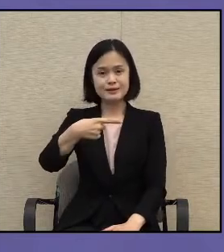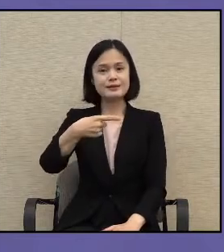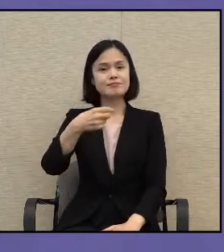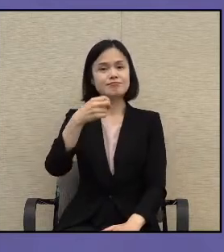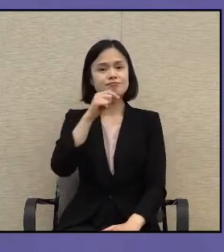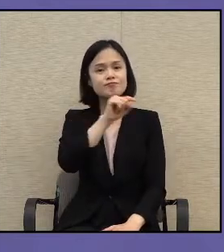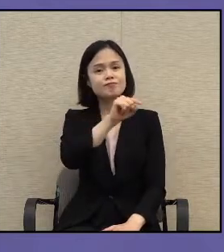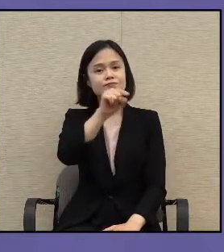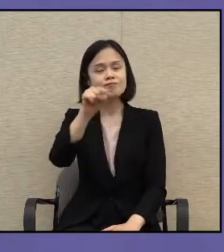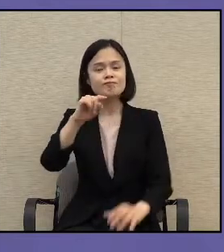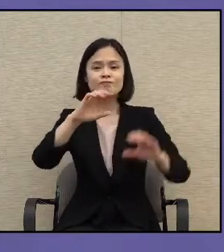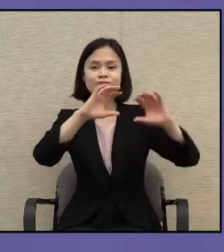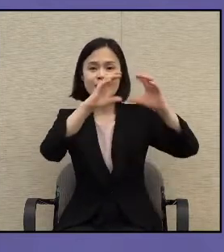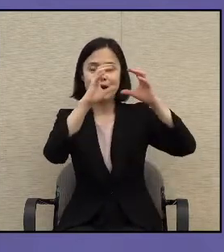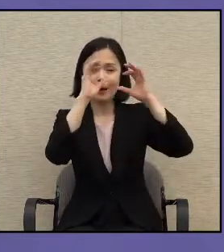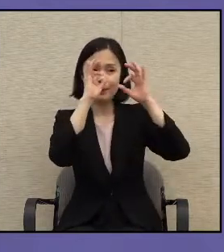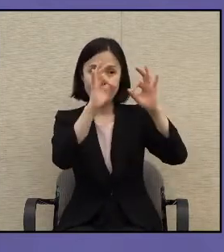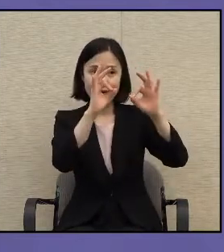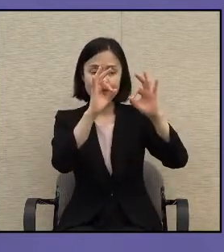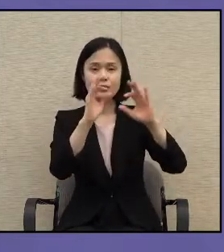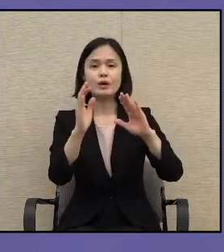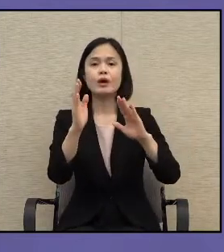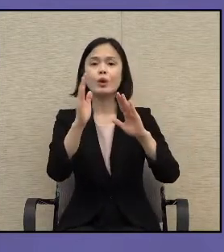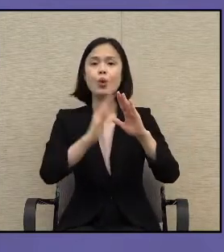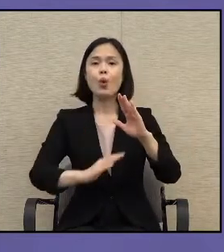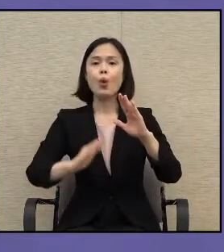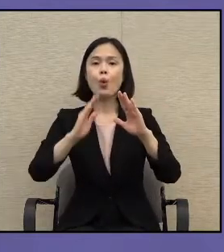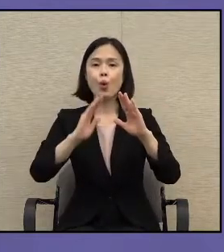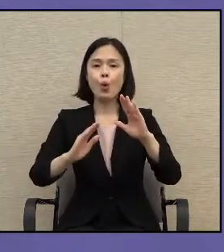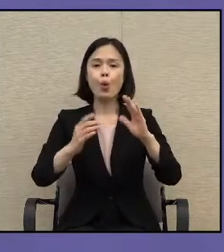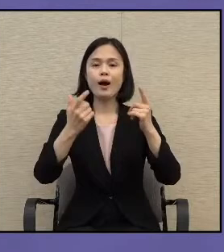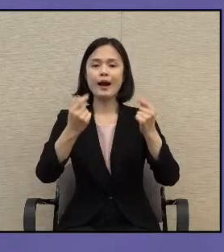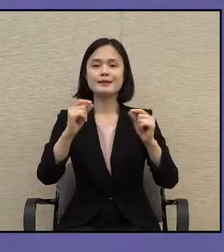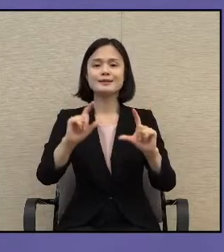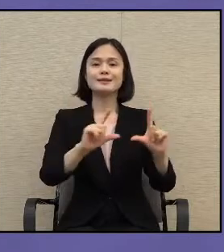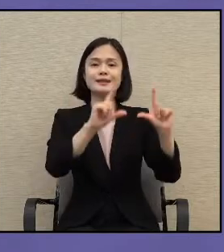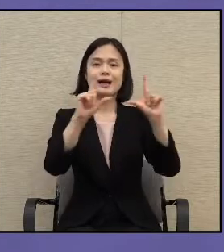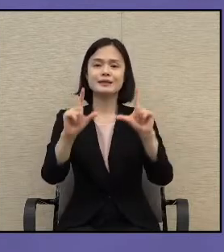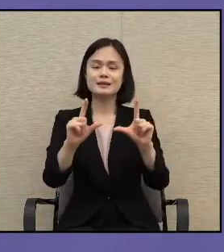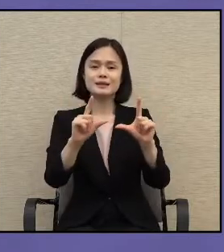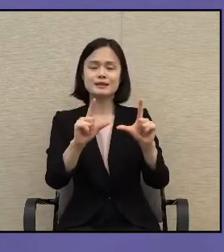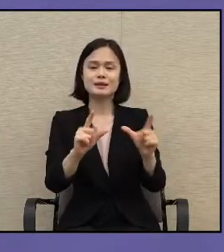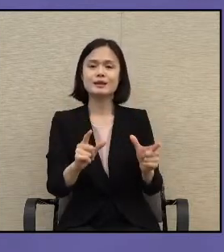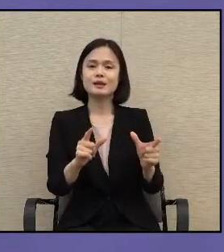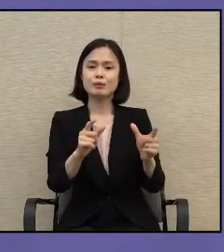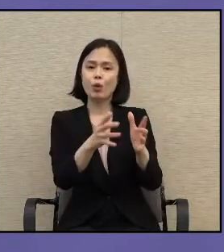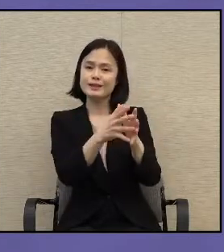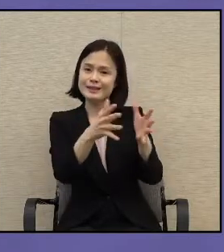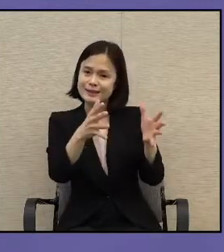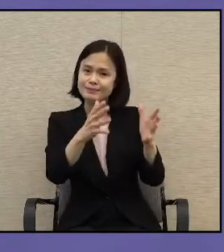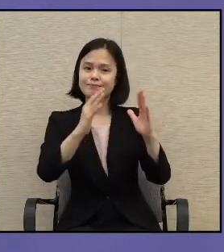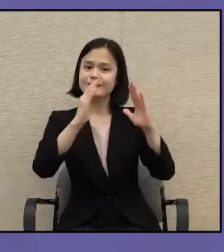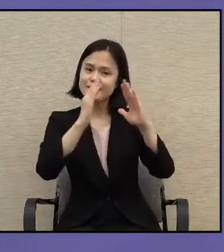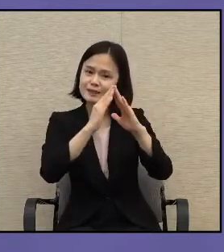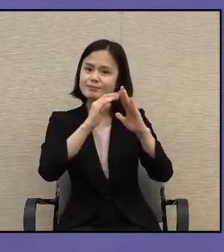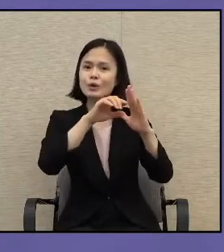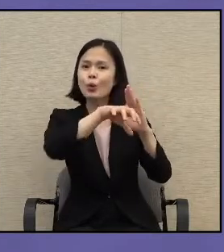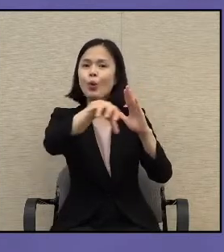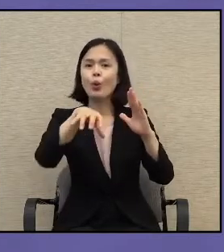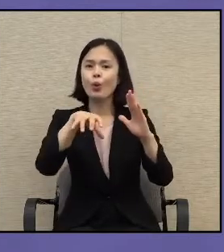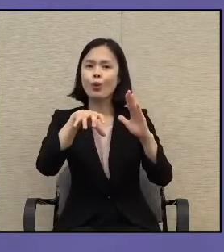그다음에 뭐 공동주거 뭐 이런 부분들에 대해서 여러 가지 이제 옵션으로서